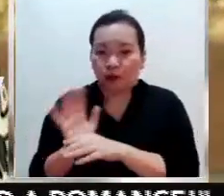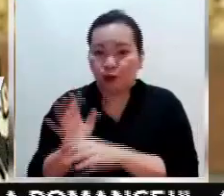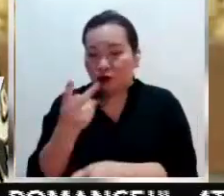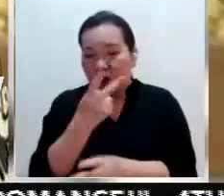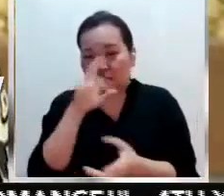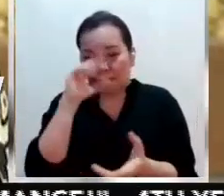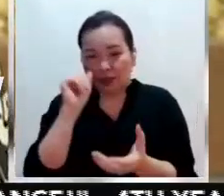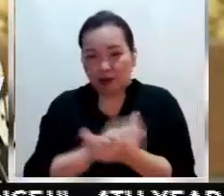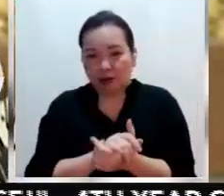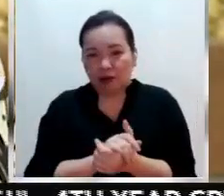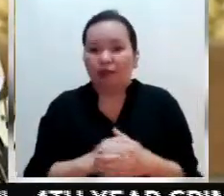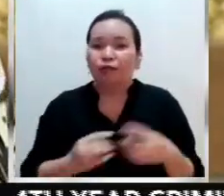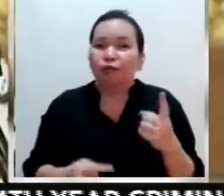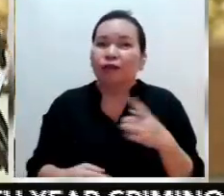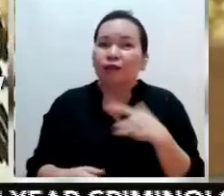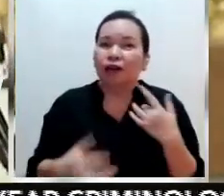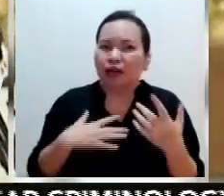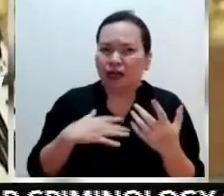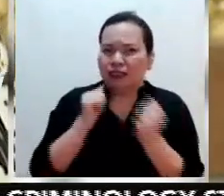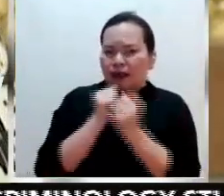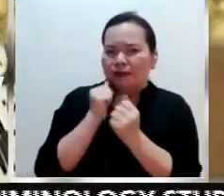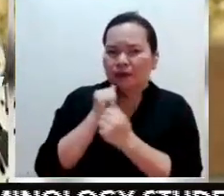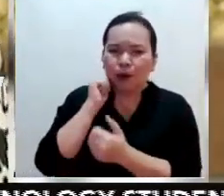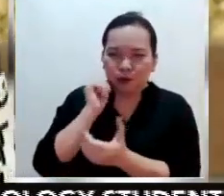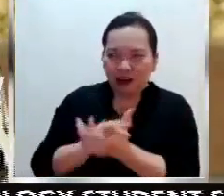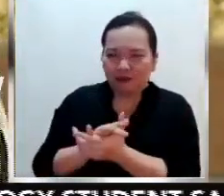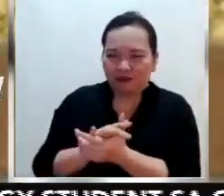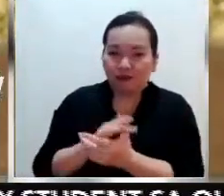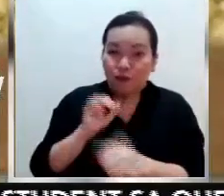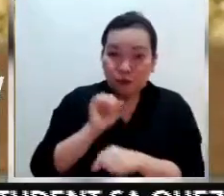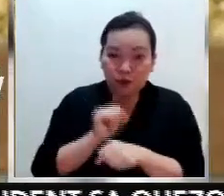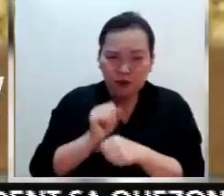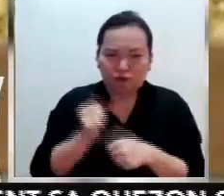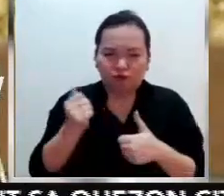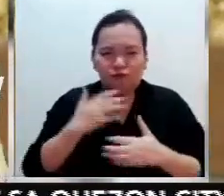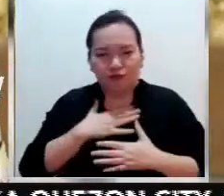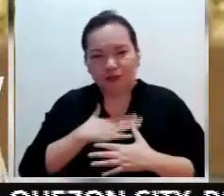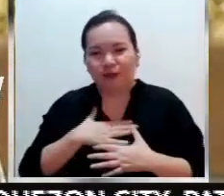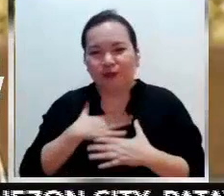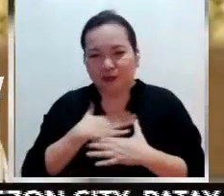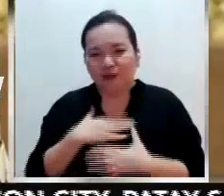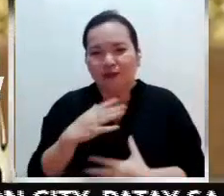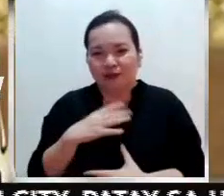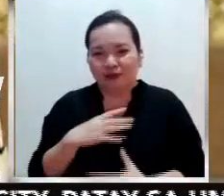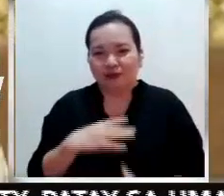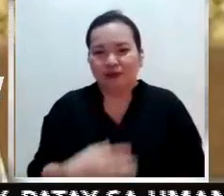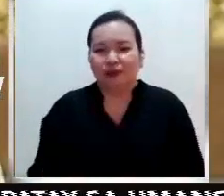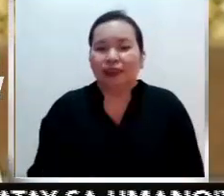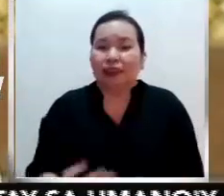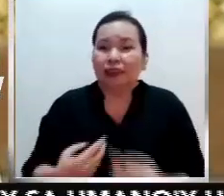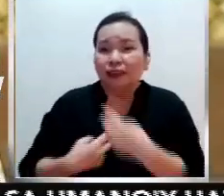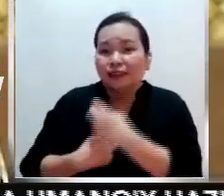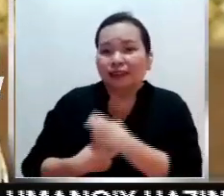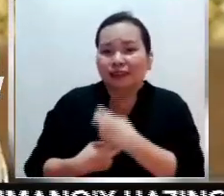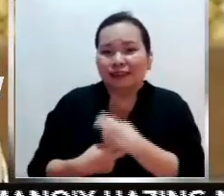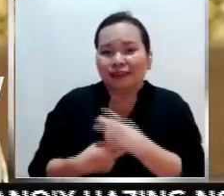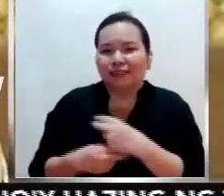pakiramdam, nakatrabaho mo talaga yung misis, lalong-lalo na sa set. Dahil maasikaso siya eh, sobrang